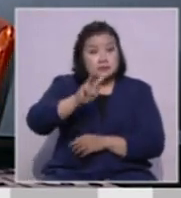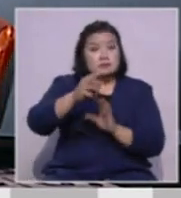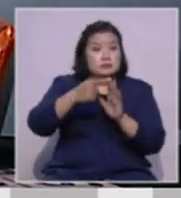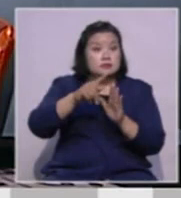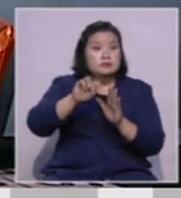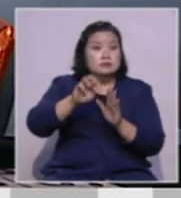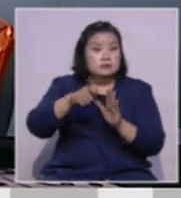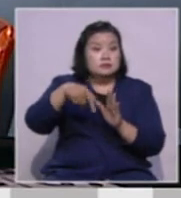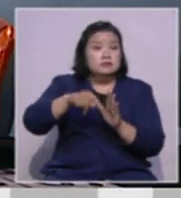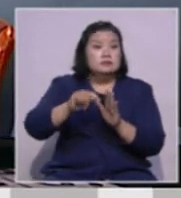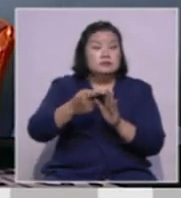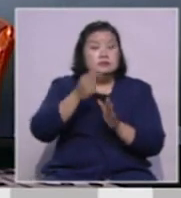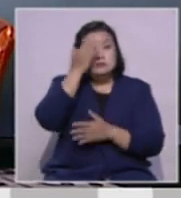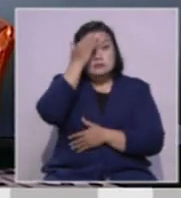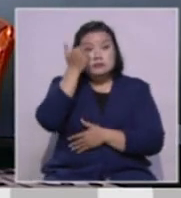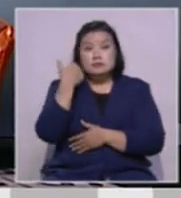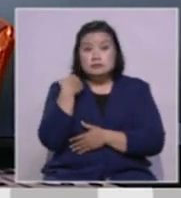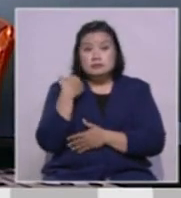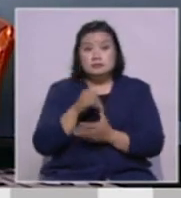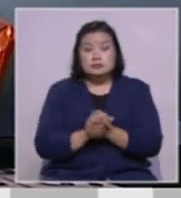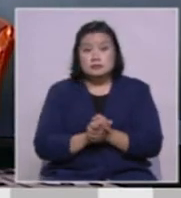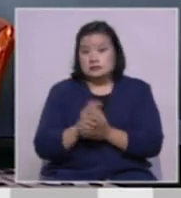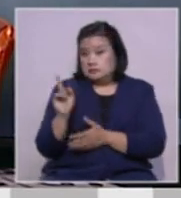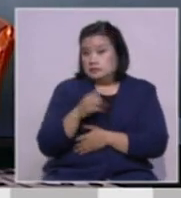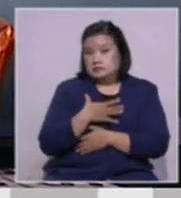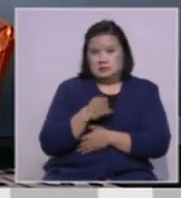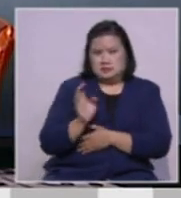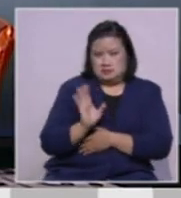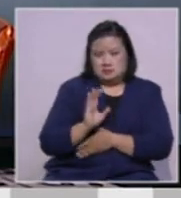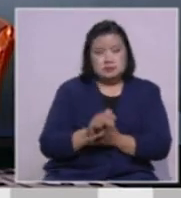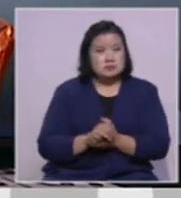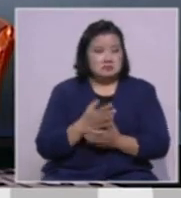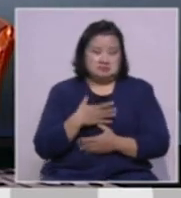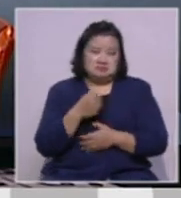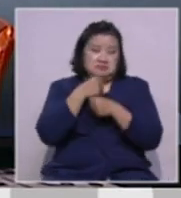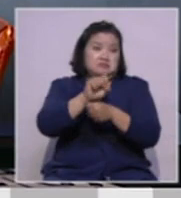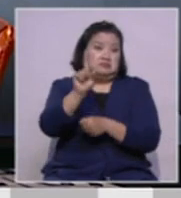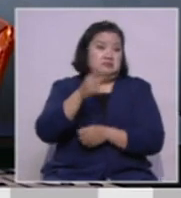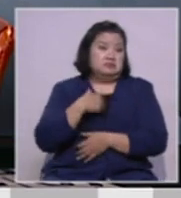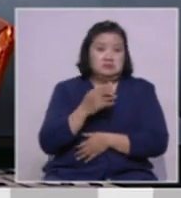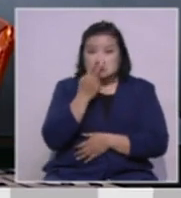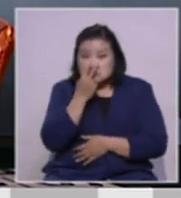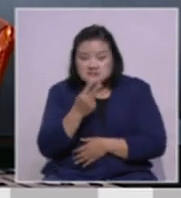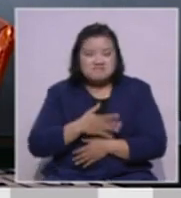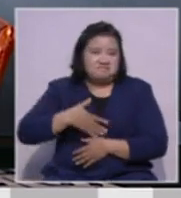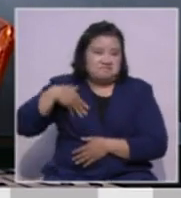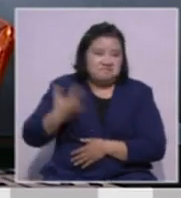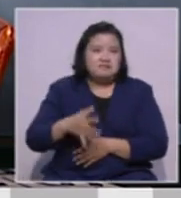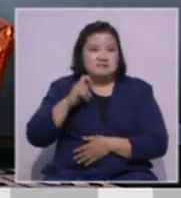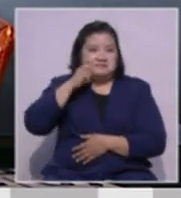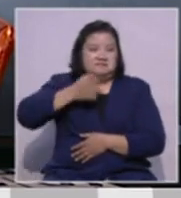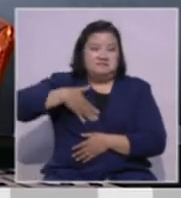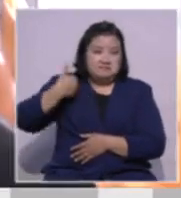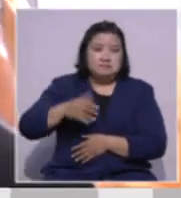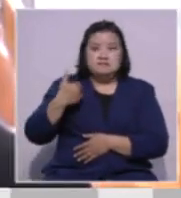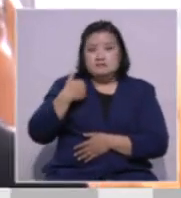าจากกปปส. คนที่ไม่ชอบกปปส.ก็จะหมั่นไส ้ นะครับแล้วก็พอเป็นกปปส.ทำอะไรไม่ถูกหมดนะสำหรับ